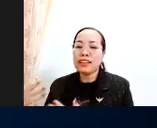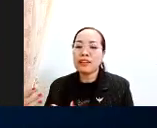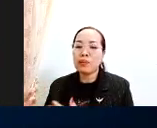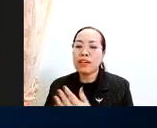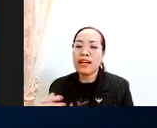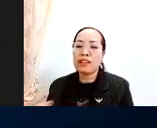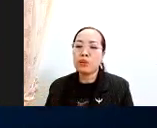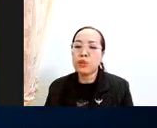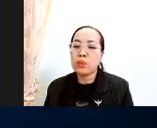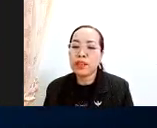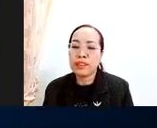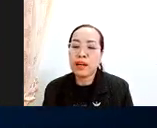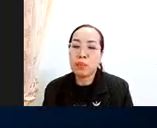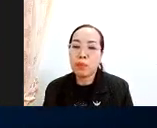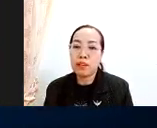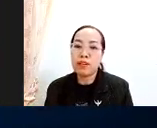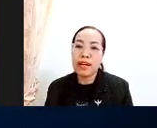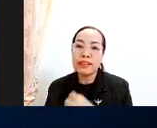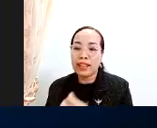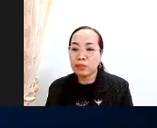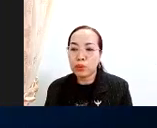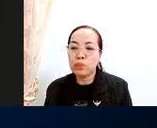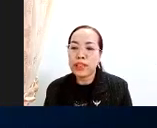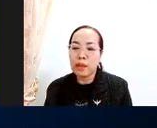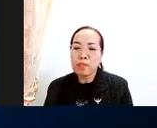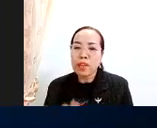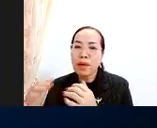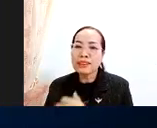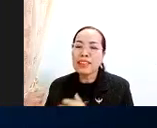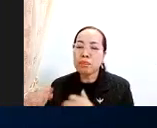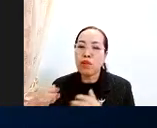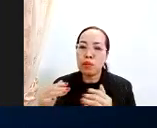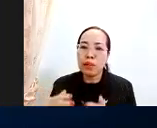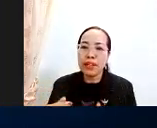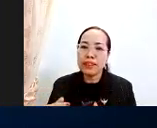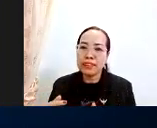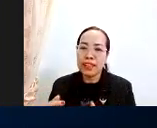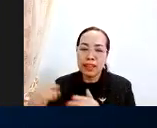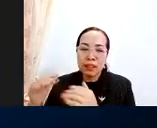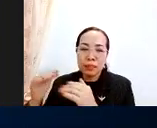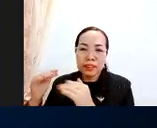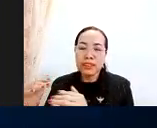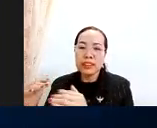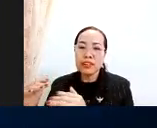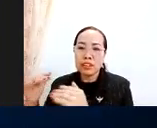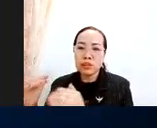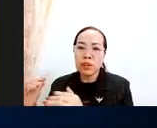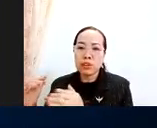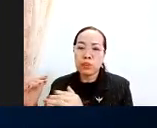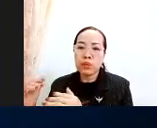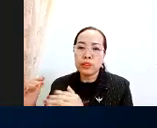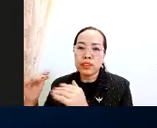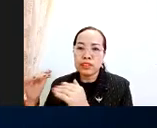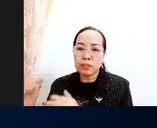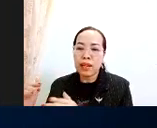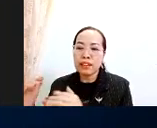nơi thua ca chụp chôm nha tam propon online tam zoom chà ban đắp qua đồng miến chà bật sân thì dân trong score chung